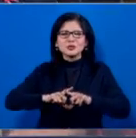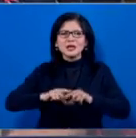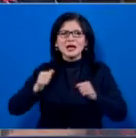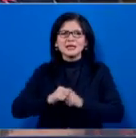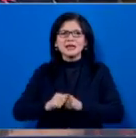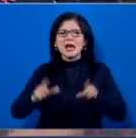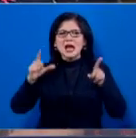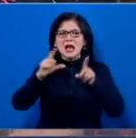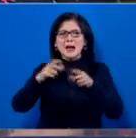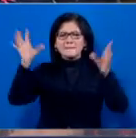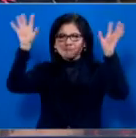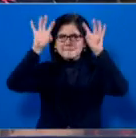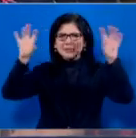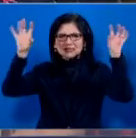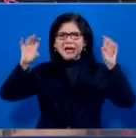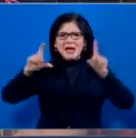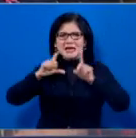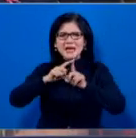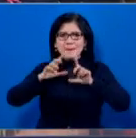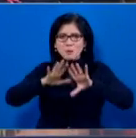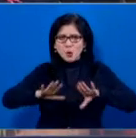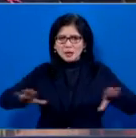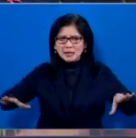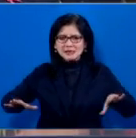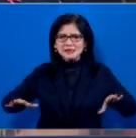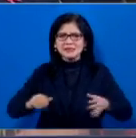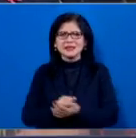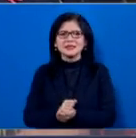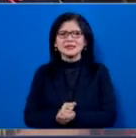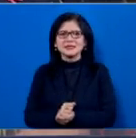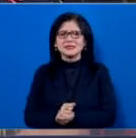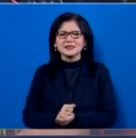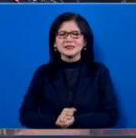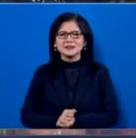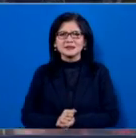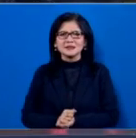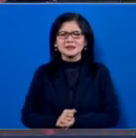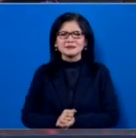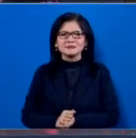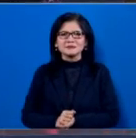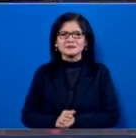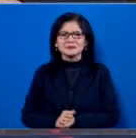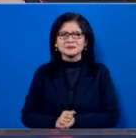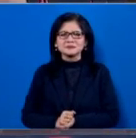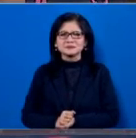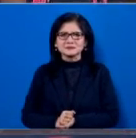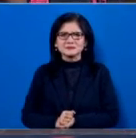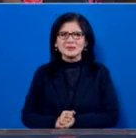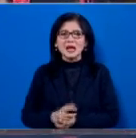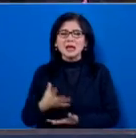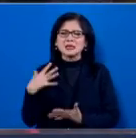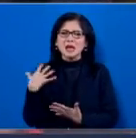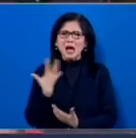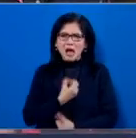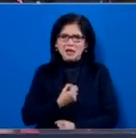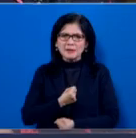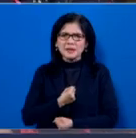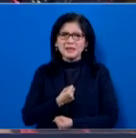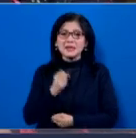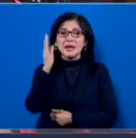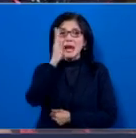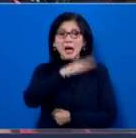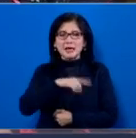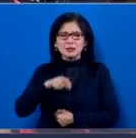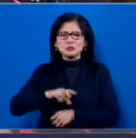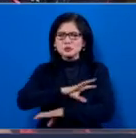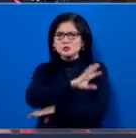pesta bersama-sama masyarakat Indonesia. Jangan sampai dicederai dengan berbagai macam hal yang tidak produktif ya. Kita harapkan di hari itu semuanya kita